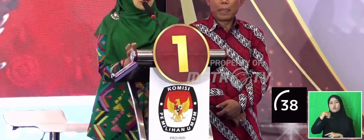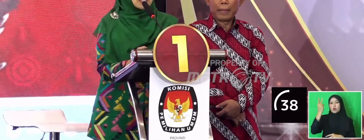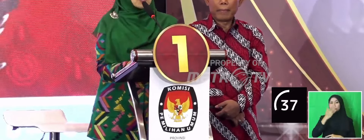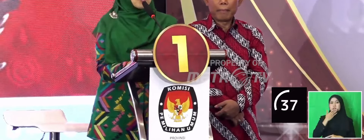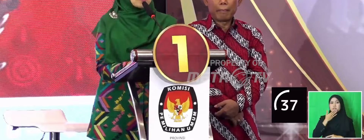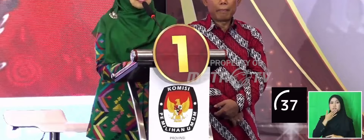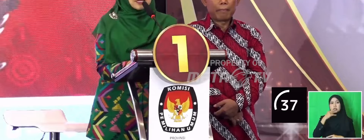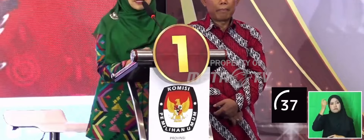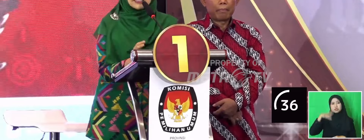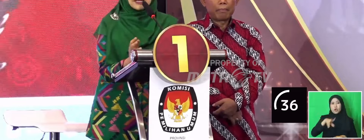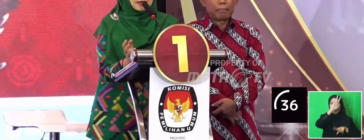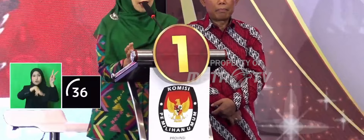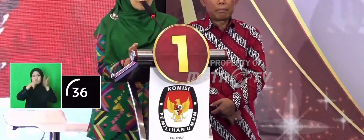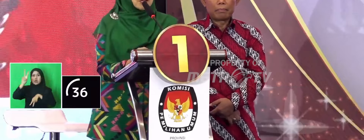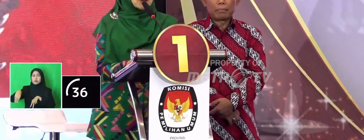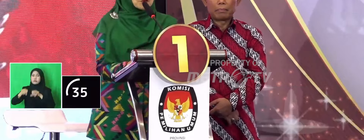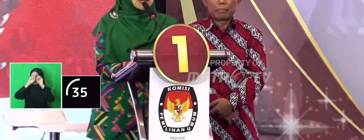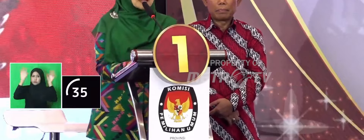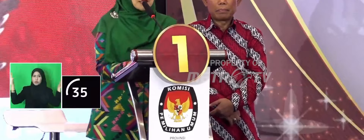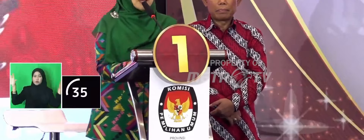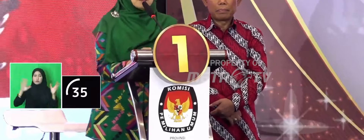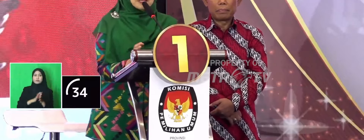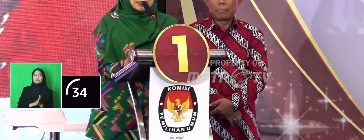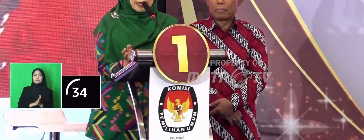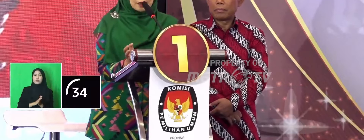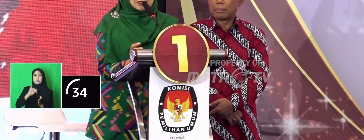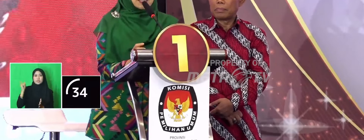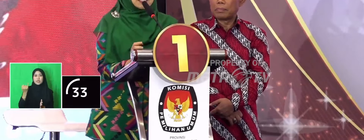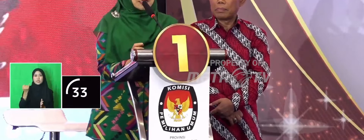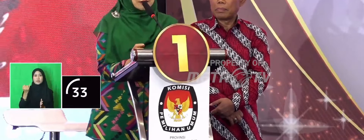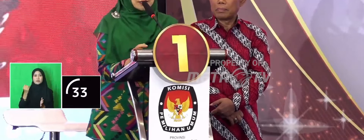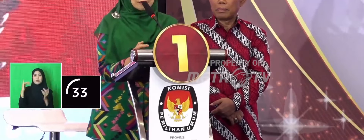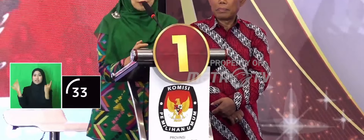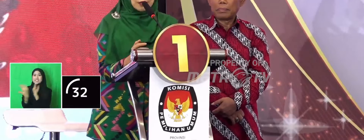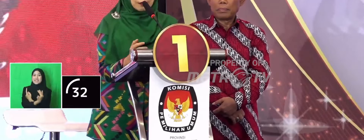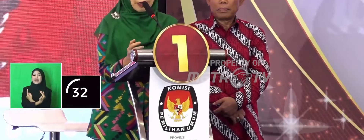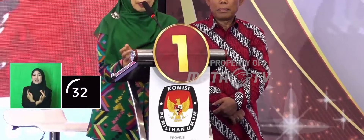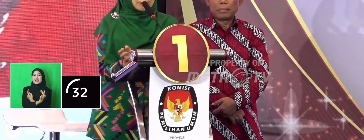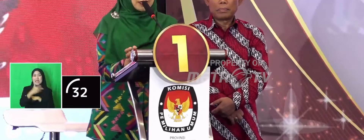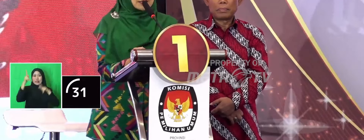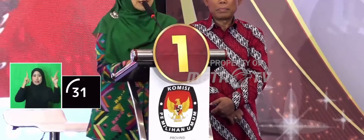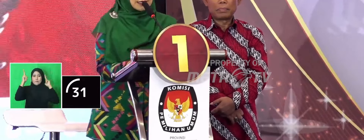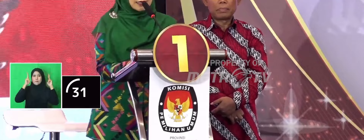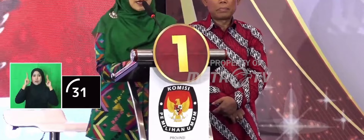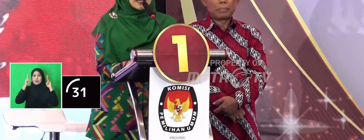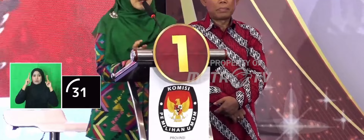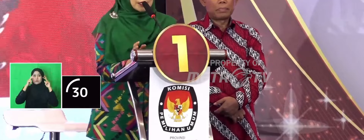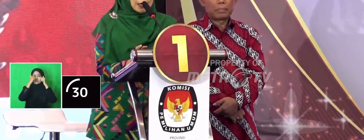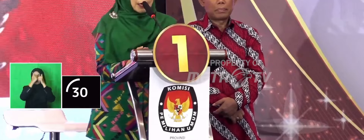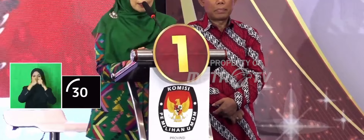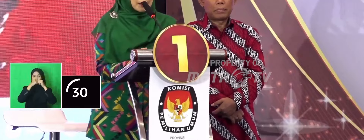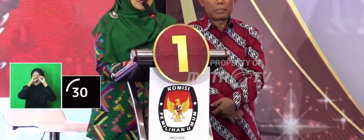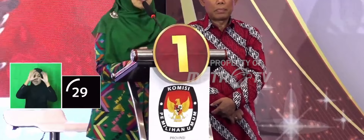wisata yang luar biasa keindahan alam yang luar biasa menjadikan masyarakat ee ee apa NTB yang sangat indah